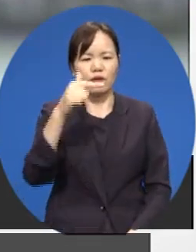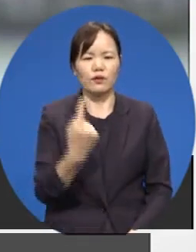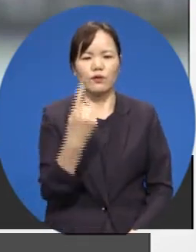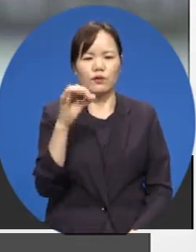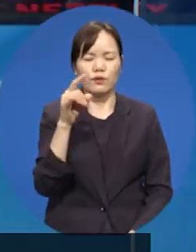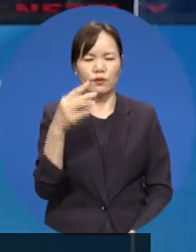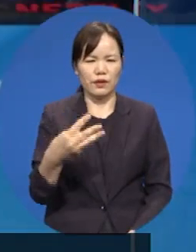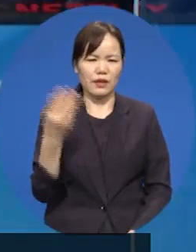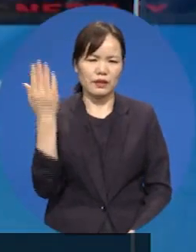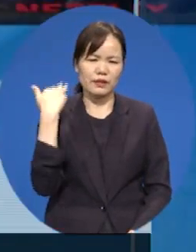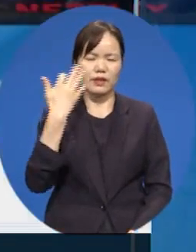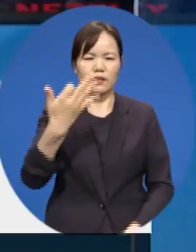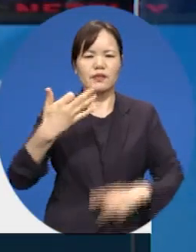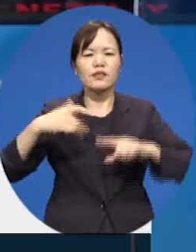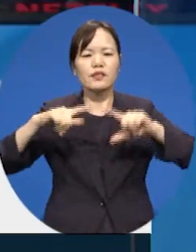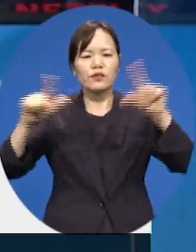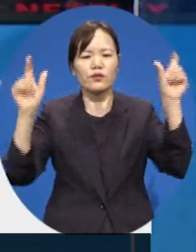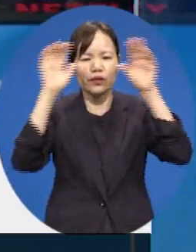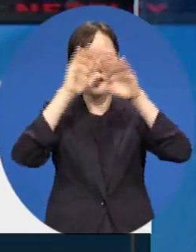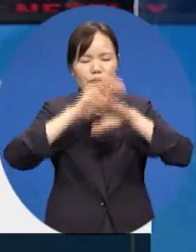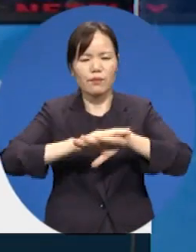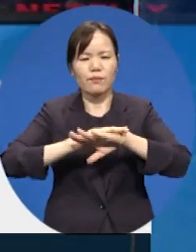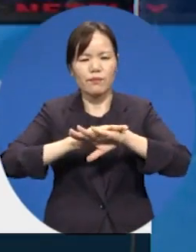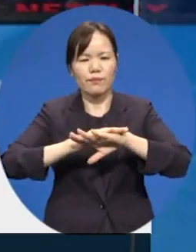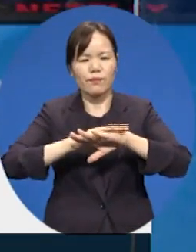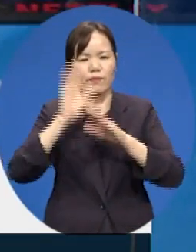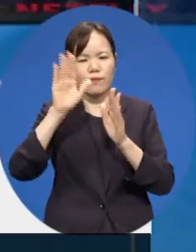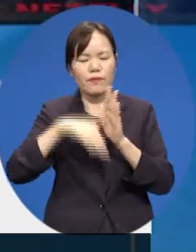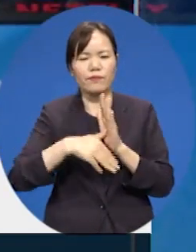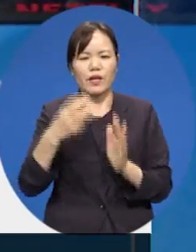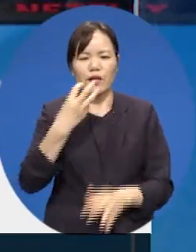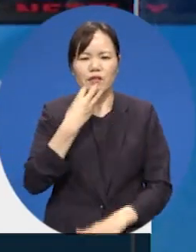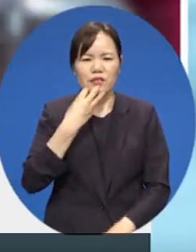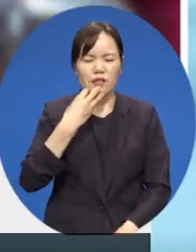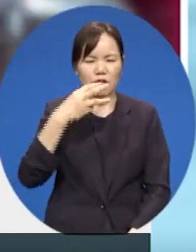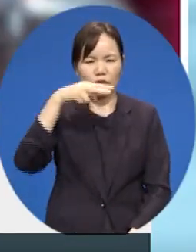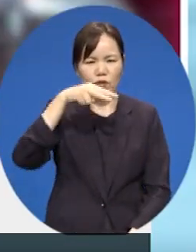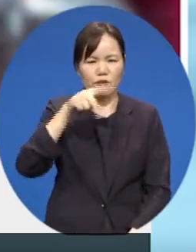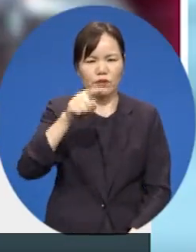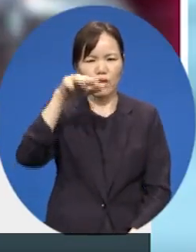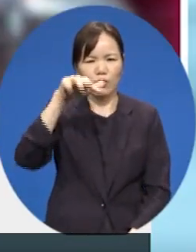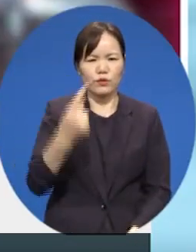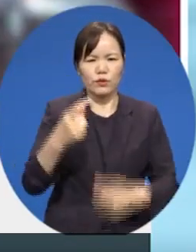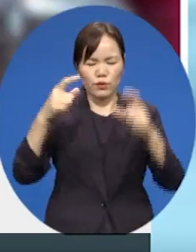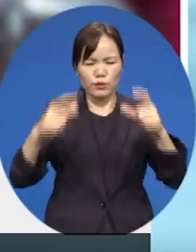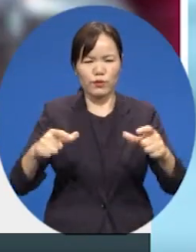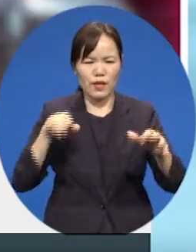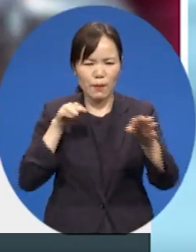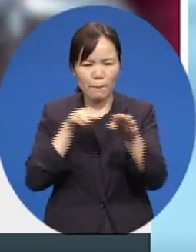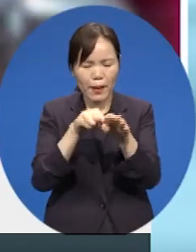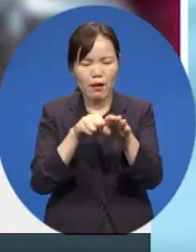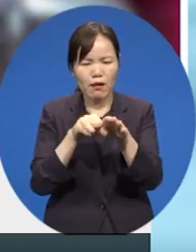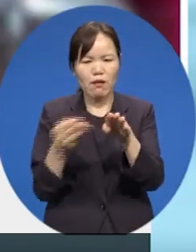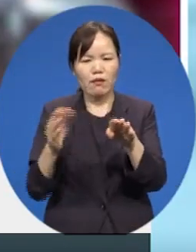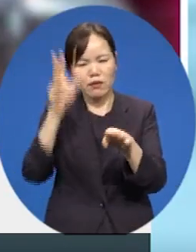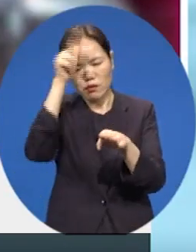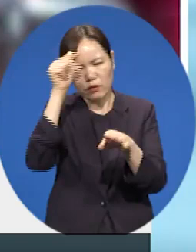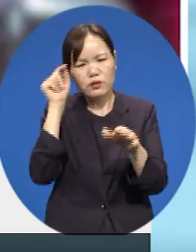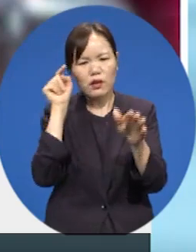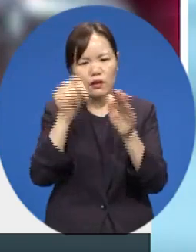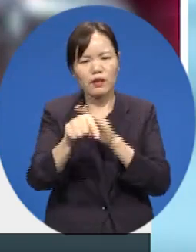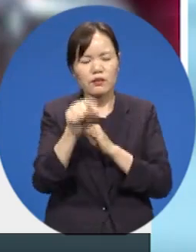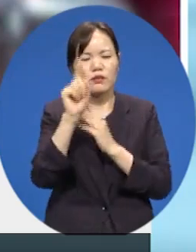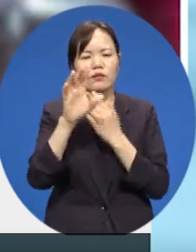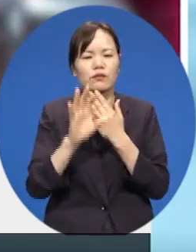지난 19일 밤 시간에 서울 서초구에서 접촉사고를 했는데 그런데 경찰이 같거든요